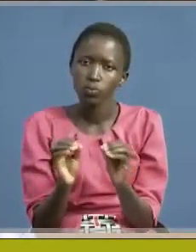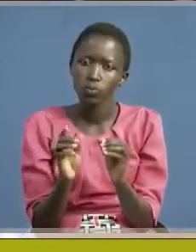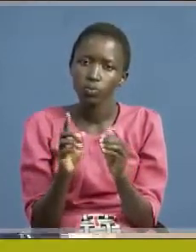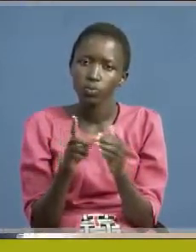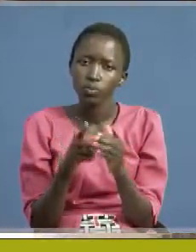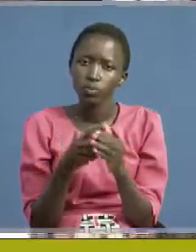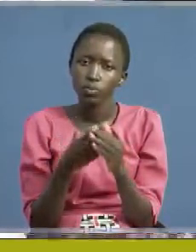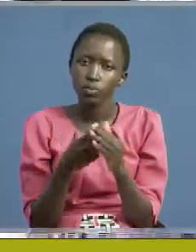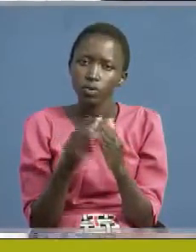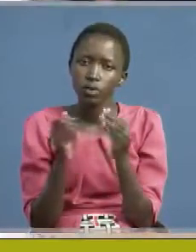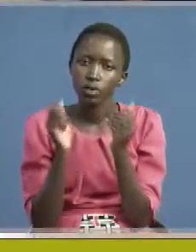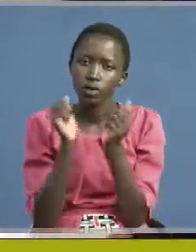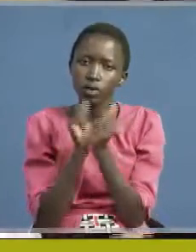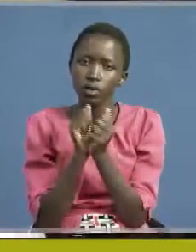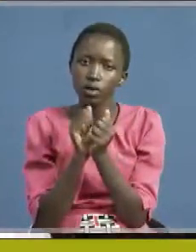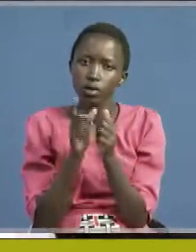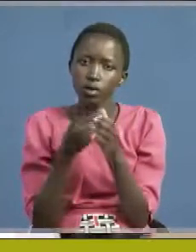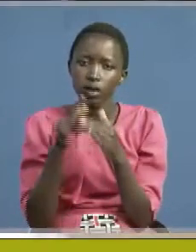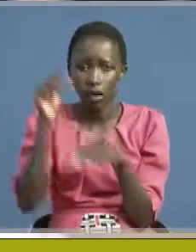vioo. Serikali